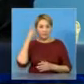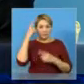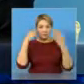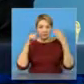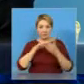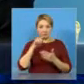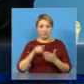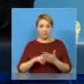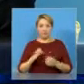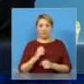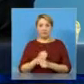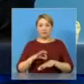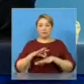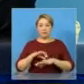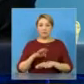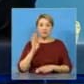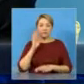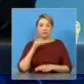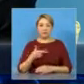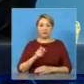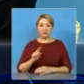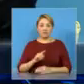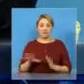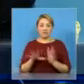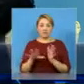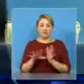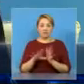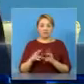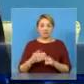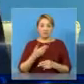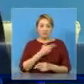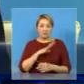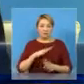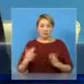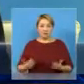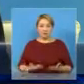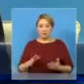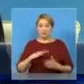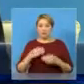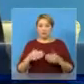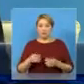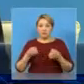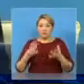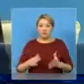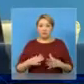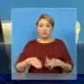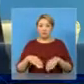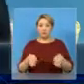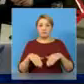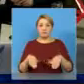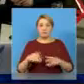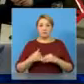вопрос инфраструктуры, проведения воды и газоснабжения, электричества. Мы не хотим, чтобы жители получали только голую землю, чтобы были